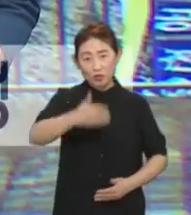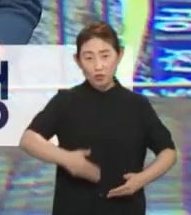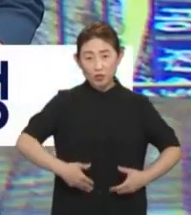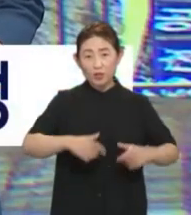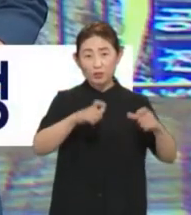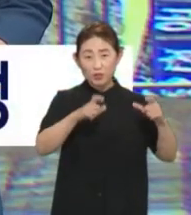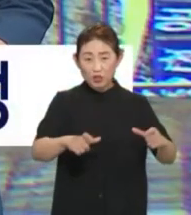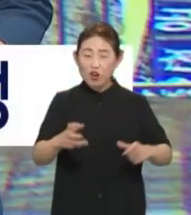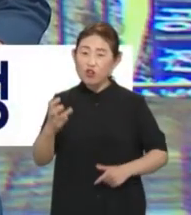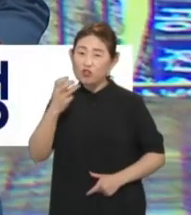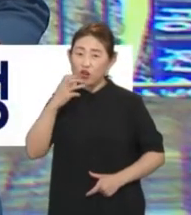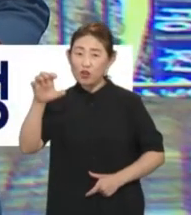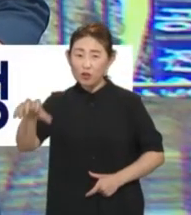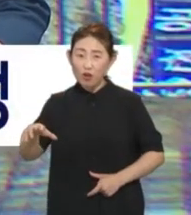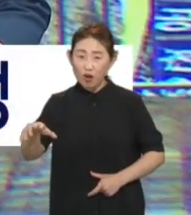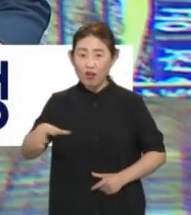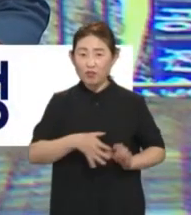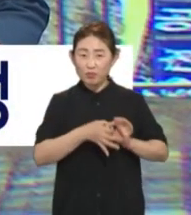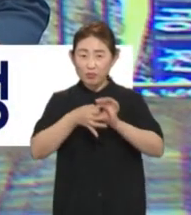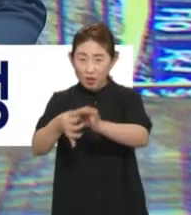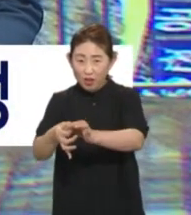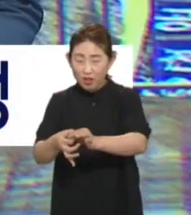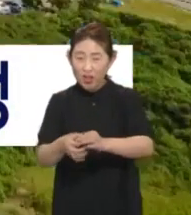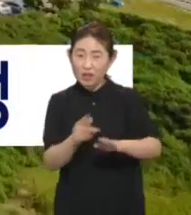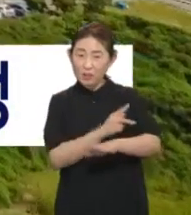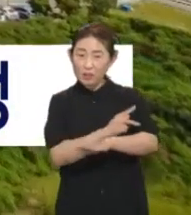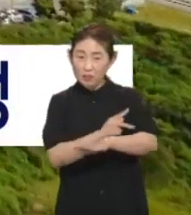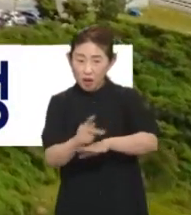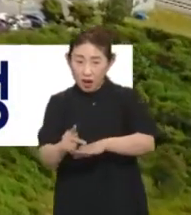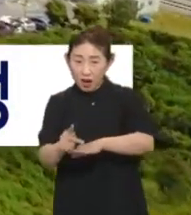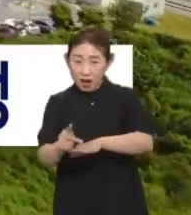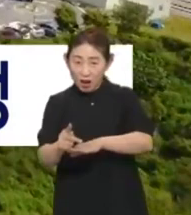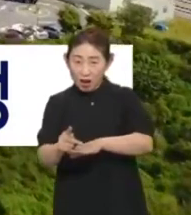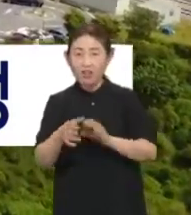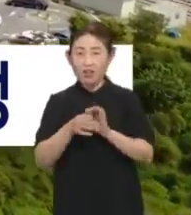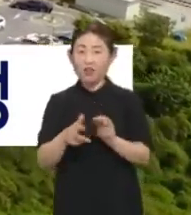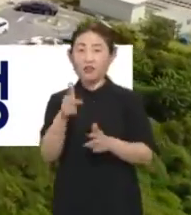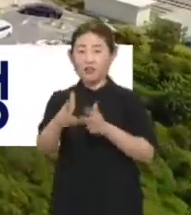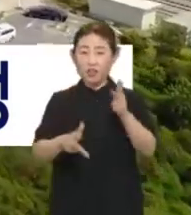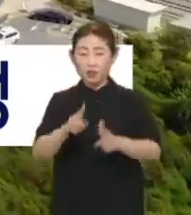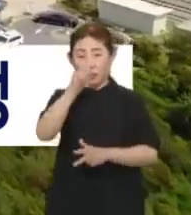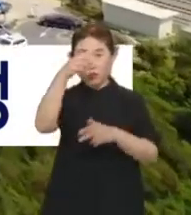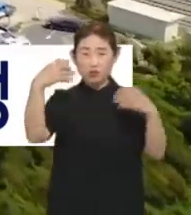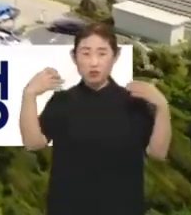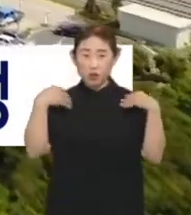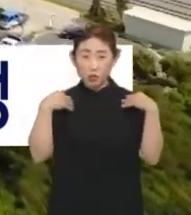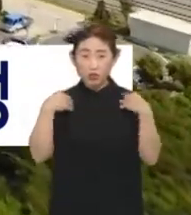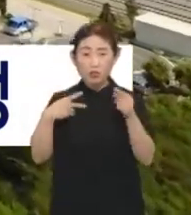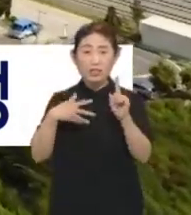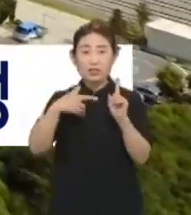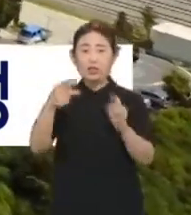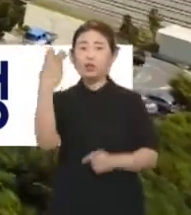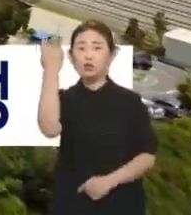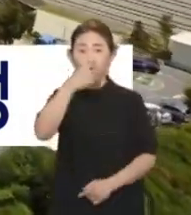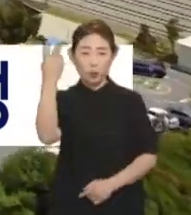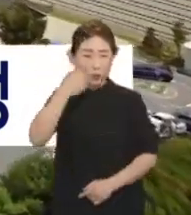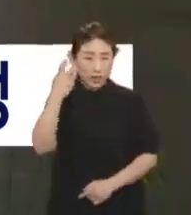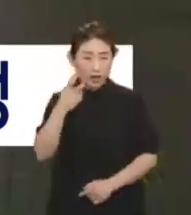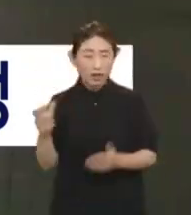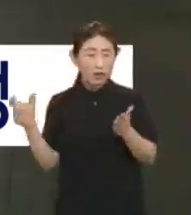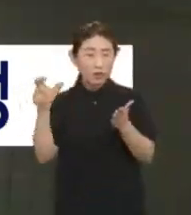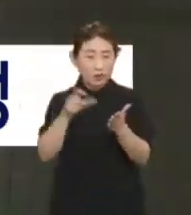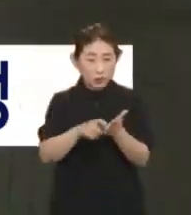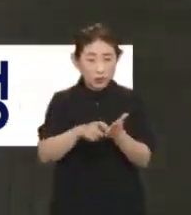충남 내륙에서 수도권으로 이어지는 서해선 복선전철을 경부고속철도에 연결시키는 사업이 정부 예비타당성